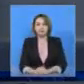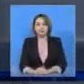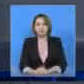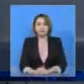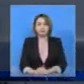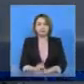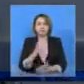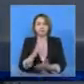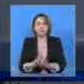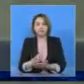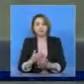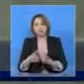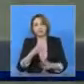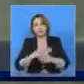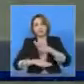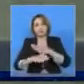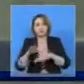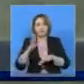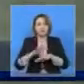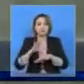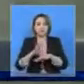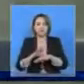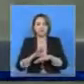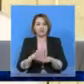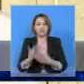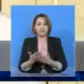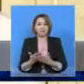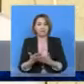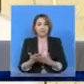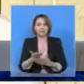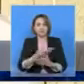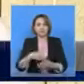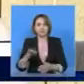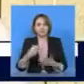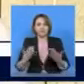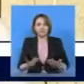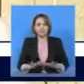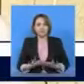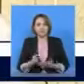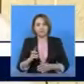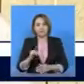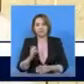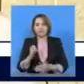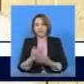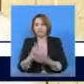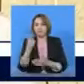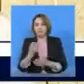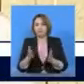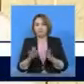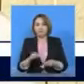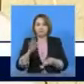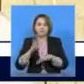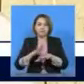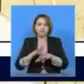Если говорить об основных инвалидизирующих заболеваниях, по каким заболеваниям в нашей области жители инвалидизируются, на первом месте это